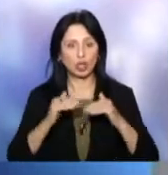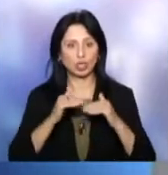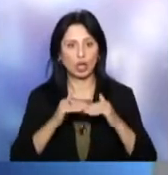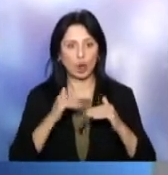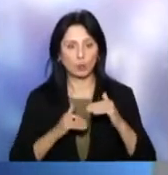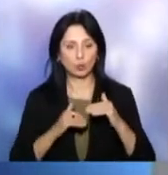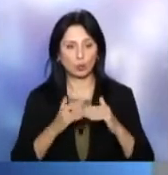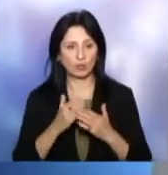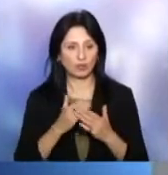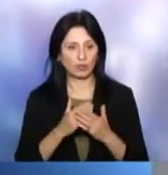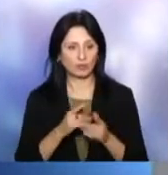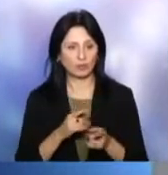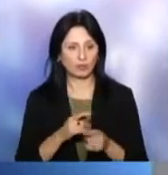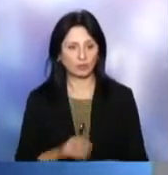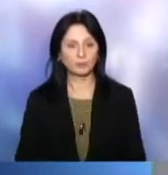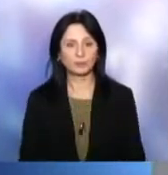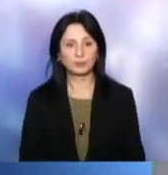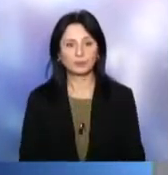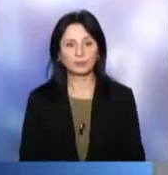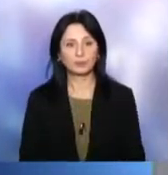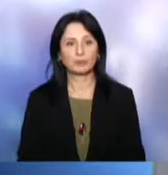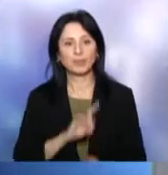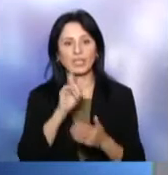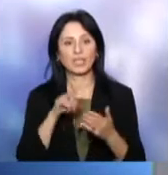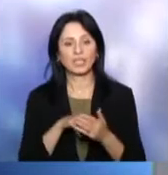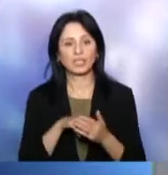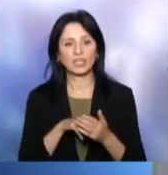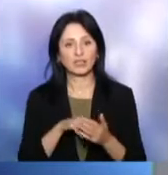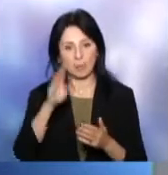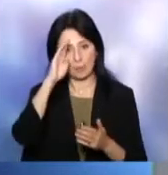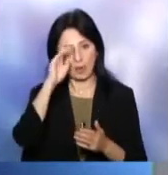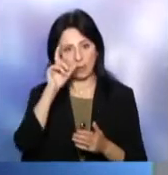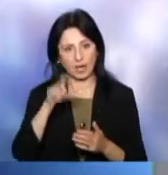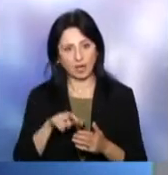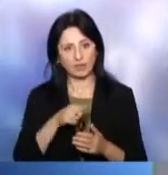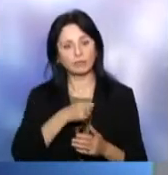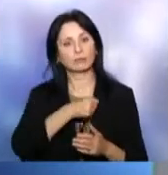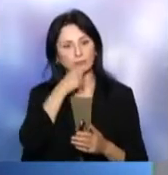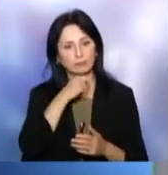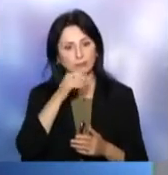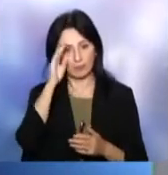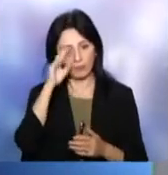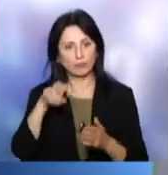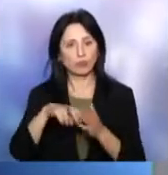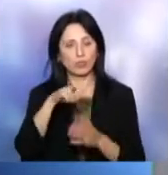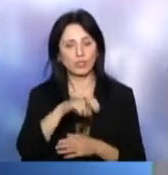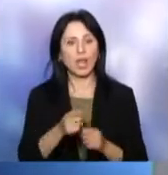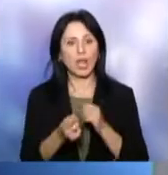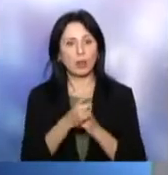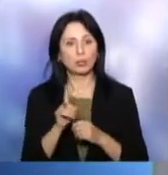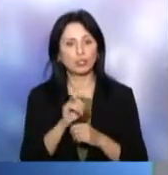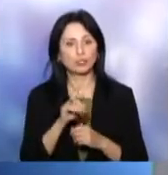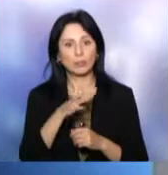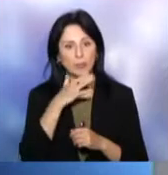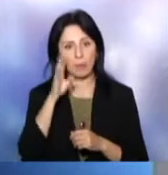გამოსული და შეიძლება მივიღოთ ეს შედეგი. და კითხვა, რომელიც მამაკაცმა, ზრდასრულმა მამაკაცმა მოგწერა და აღმოჩნდა, რომ